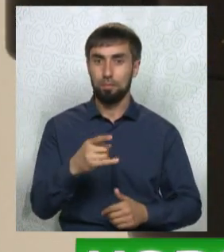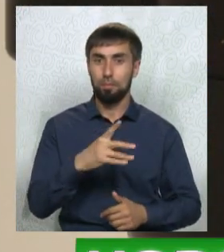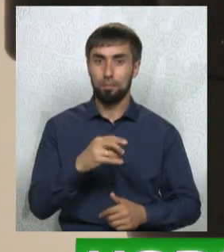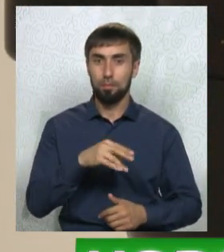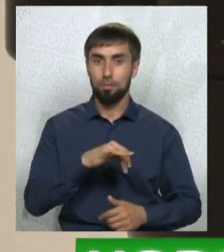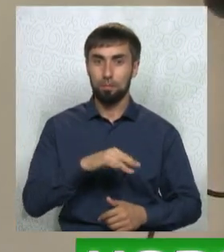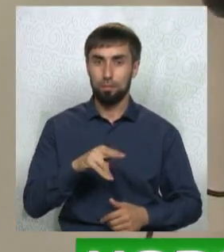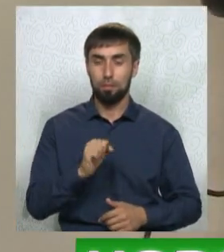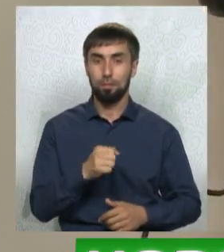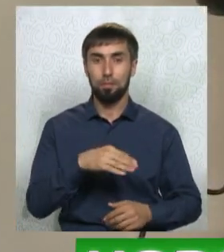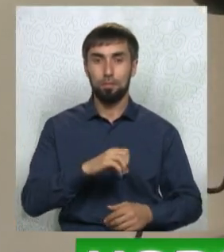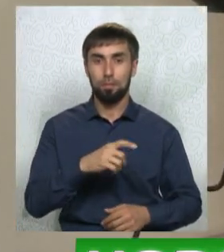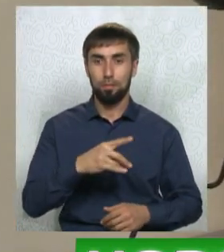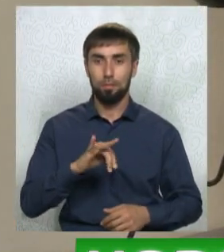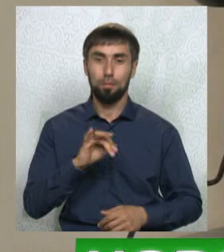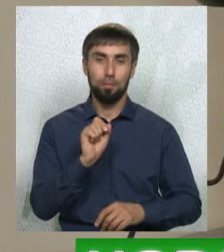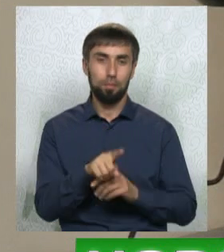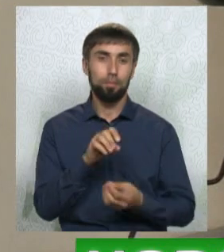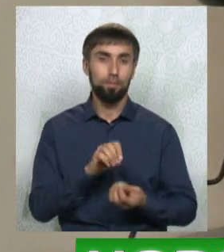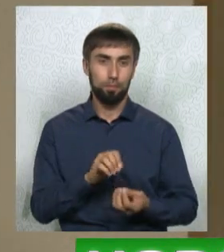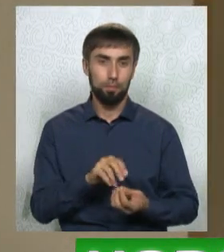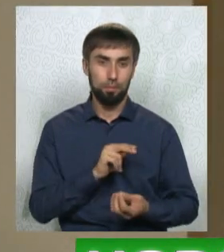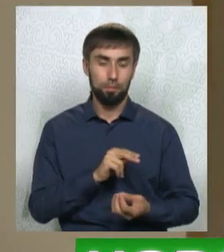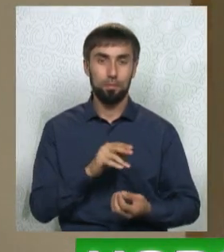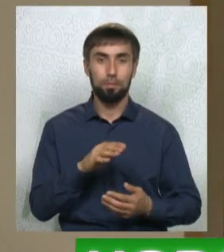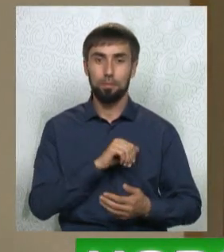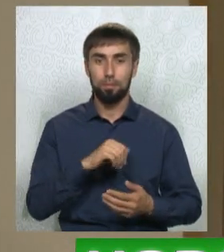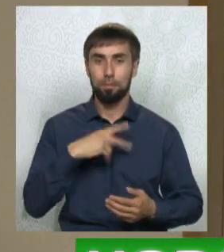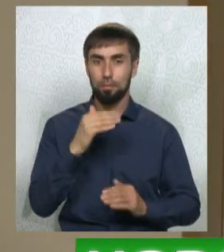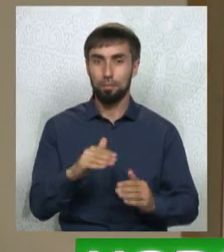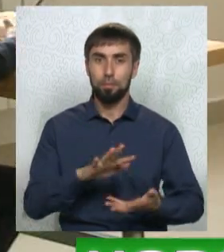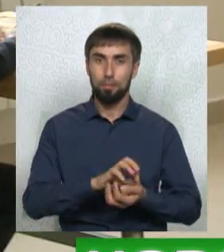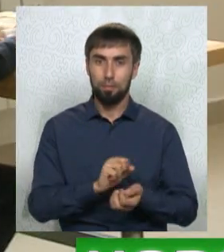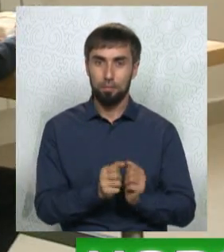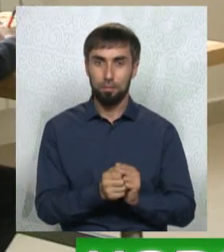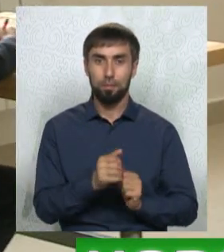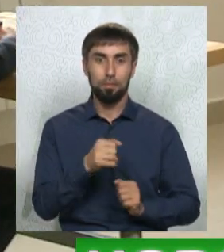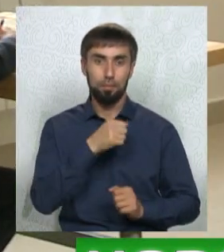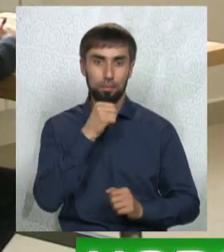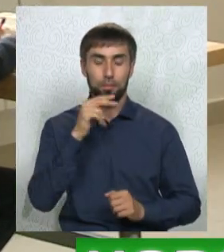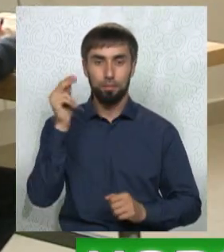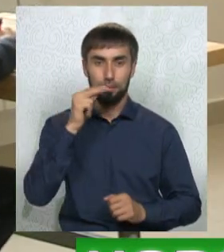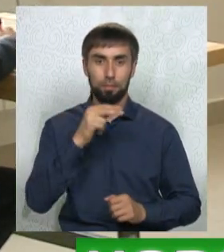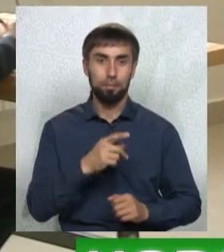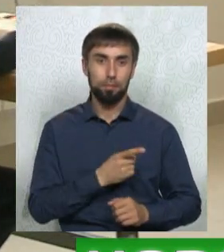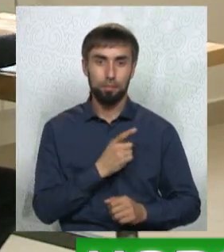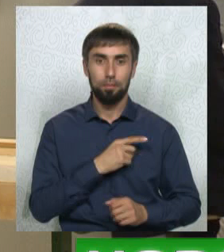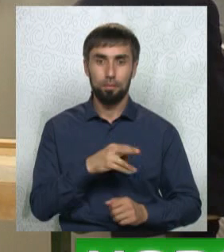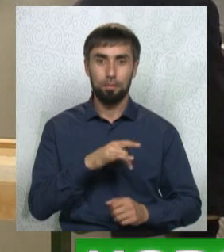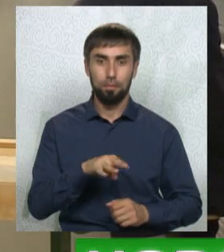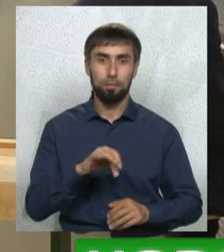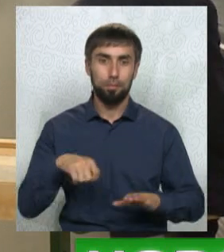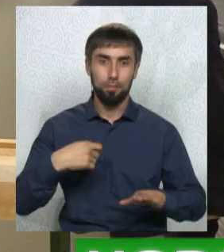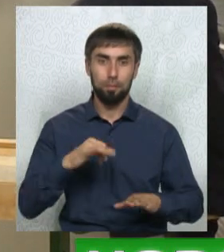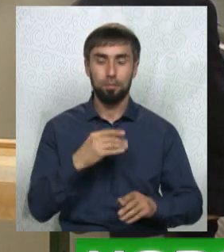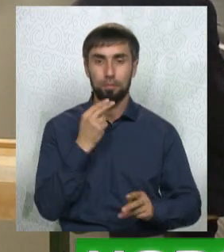не труд, а технология. Но посылы и задачи все те же. Самые маленькие лепят из пластилина, а те, кто постарше, учатся мастерить предметы, шить